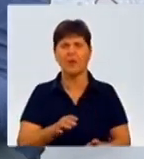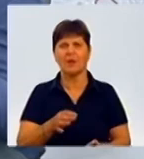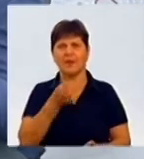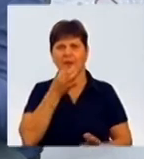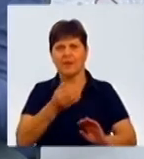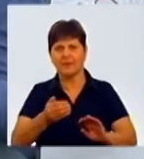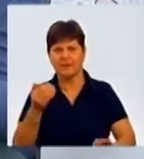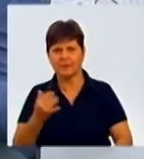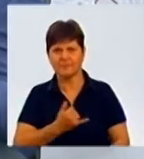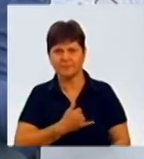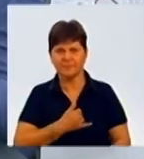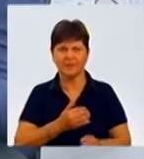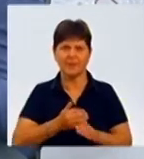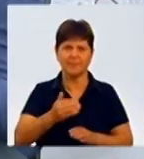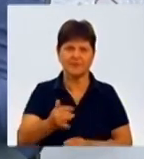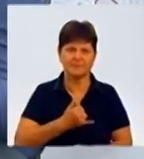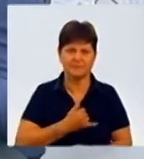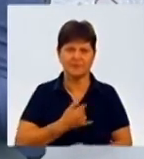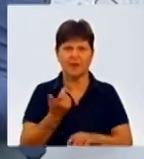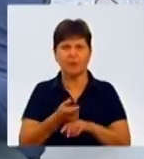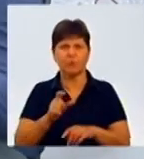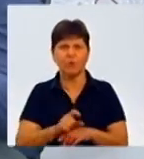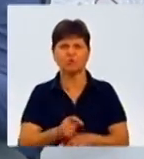початок місячних, більше трьох абортів